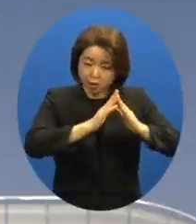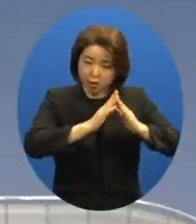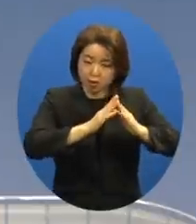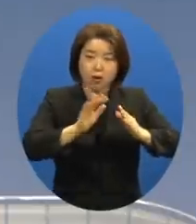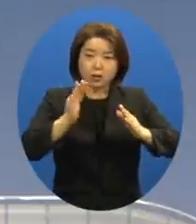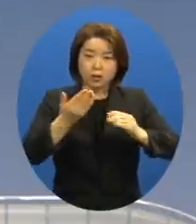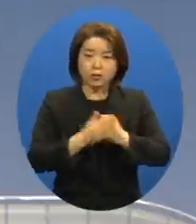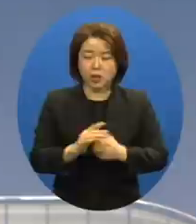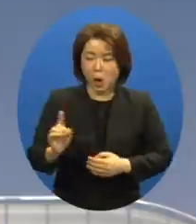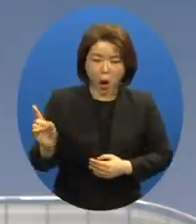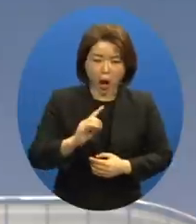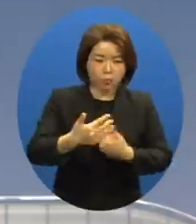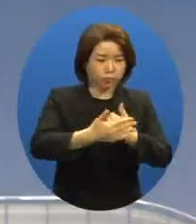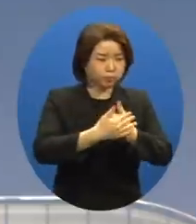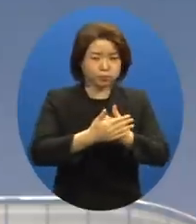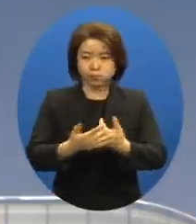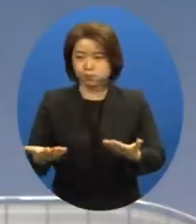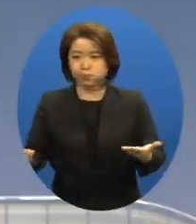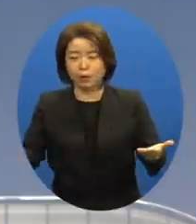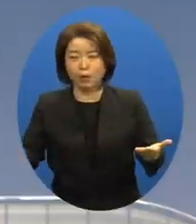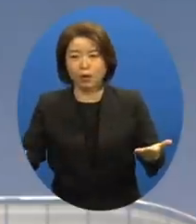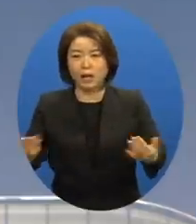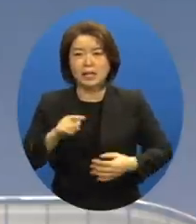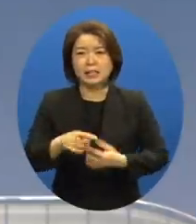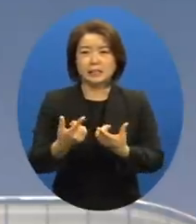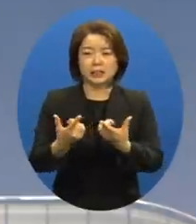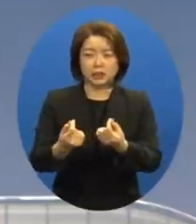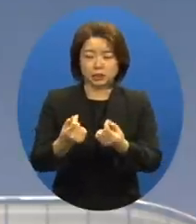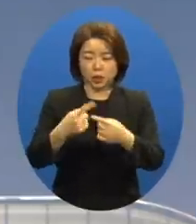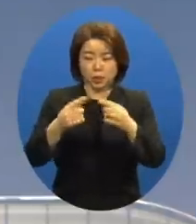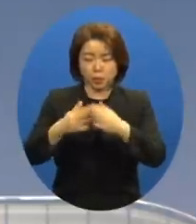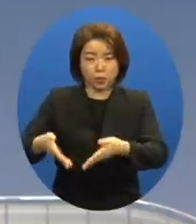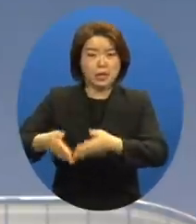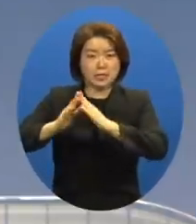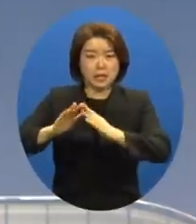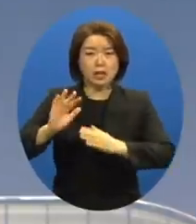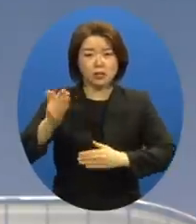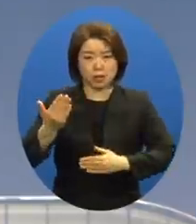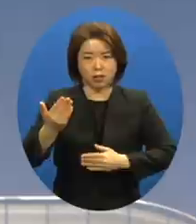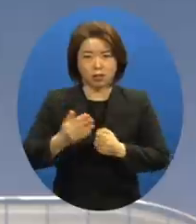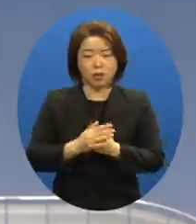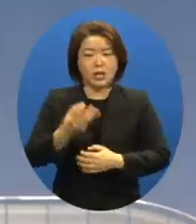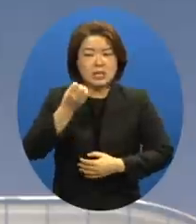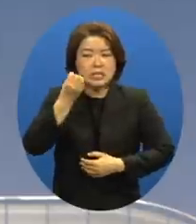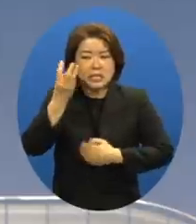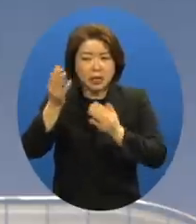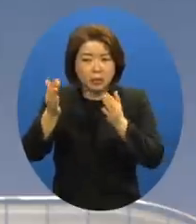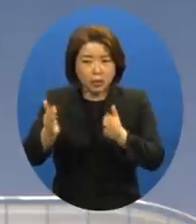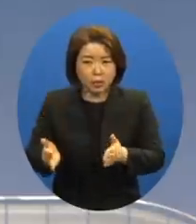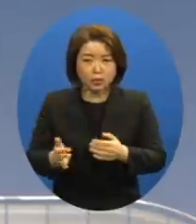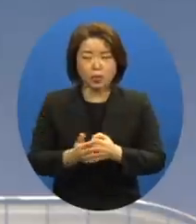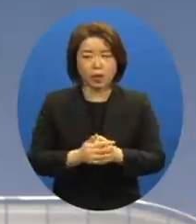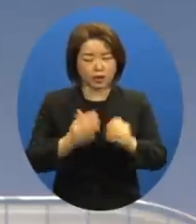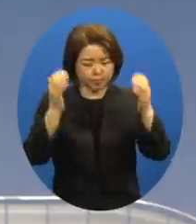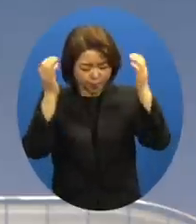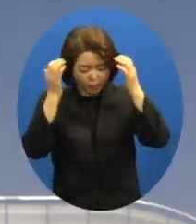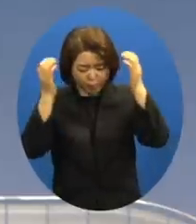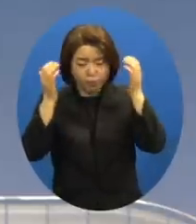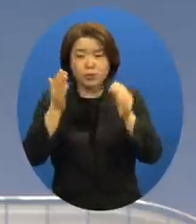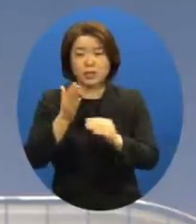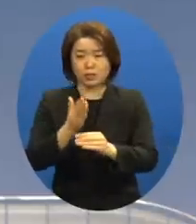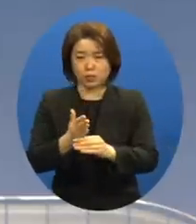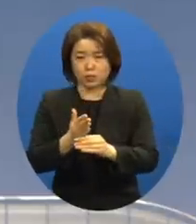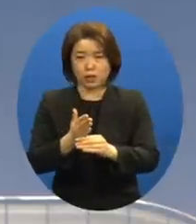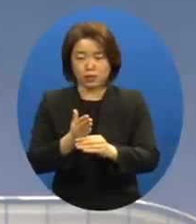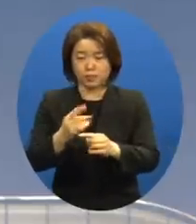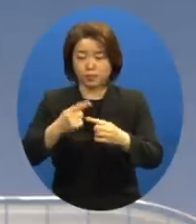아무런 도움도 없이 그렇게 교회를 세워야 만 하게 되어 3개월 동안을 고생을 하다가